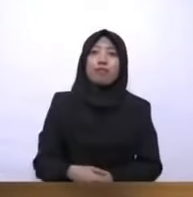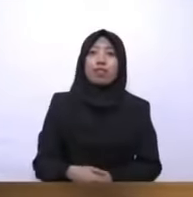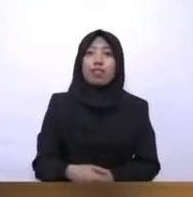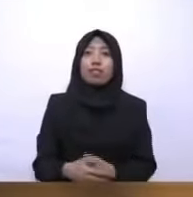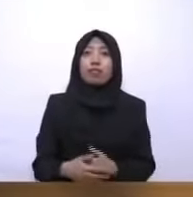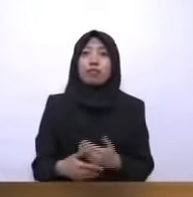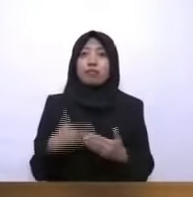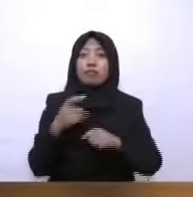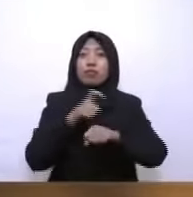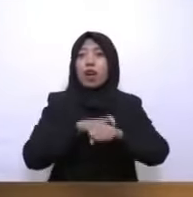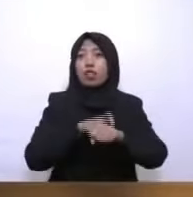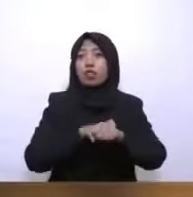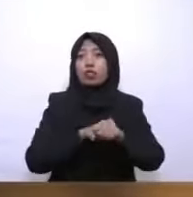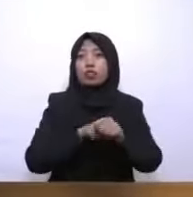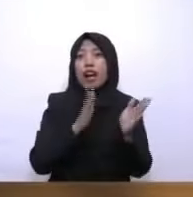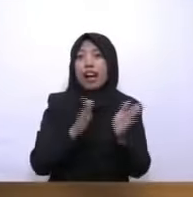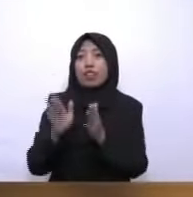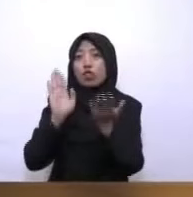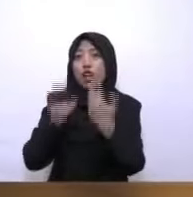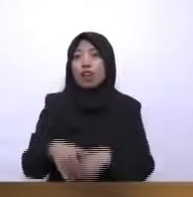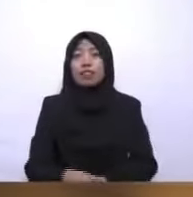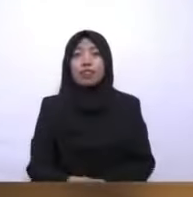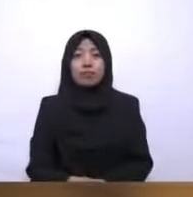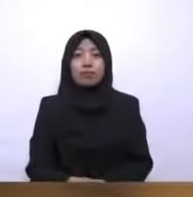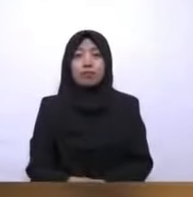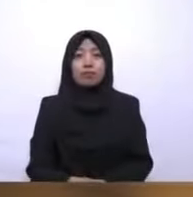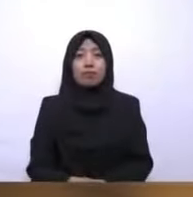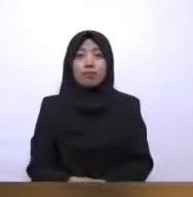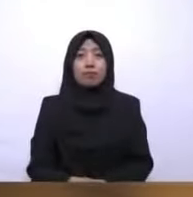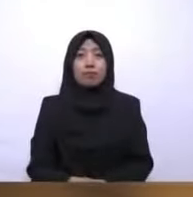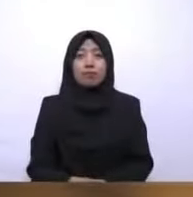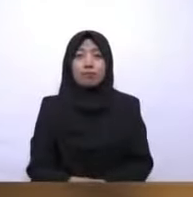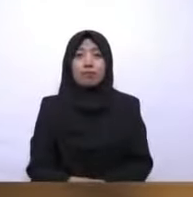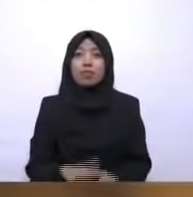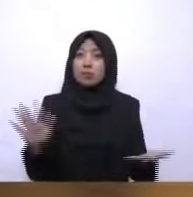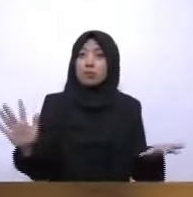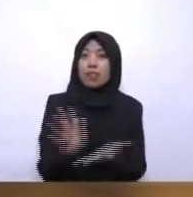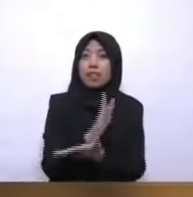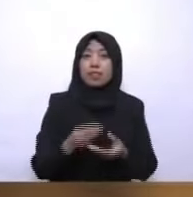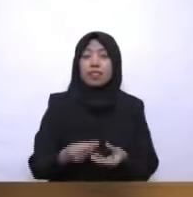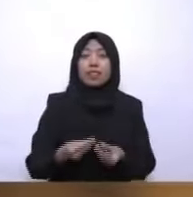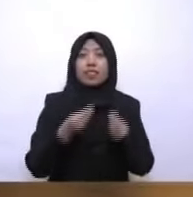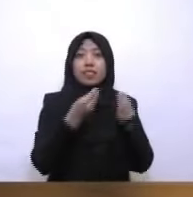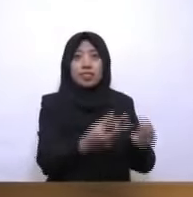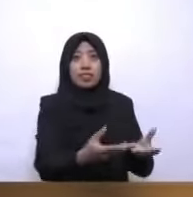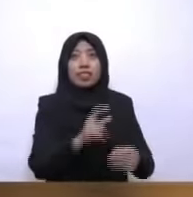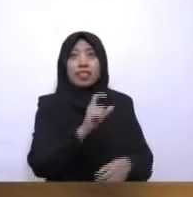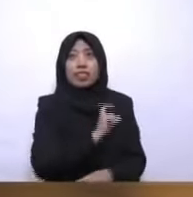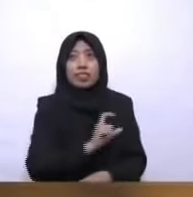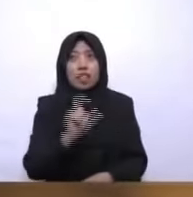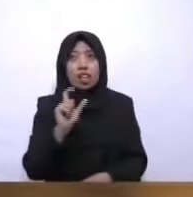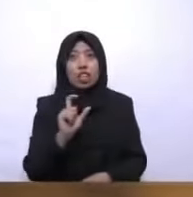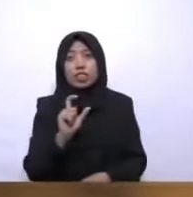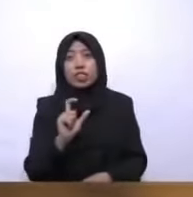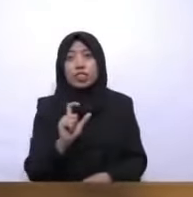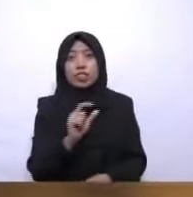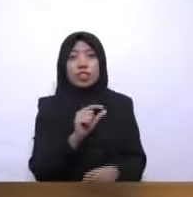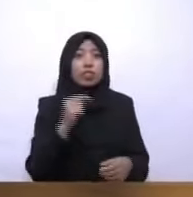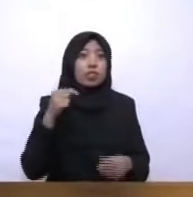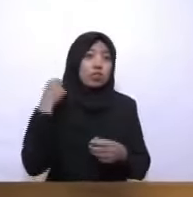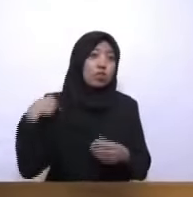kita atur ulang waktunya. Jika berikutnya kami beri kesempatan untuk cawagub nomor urut 4